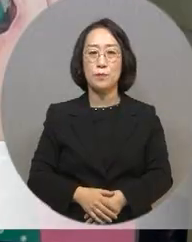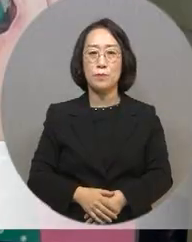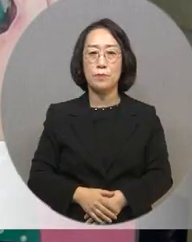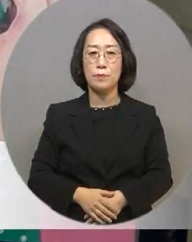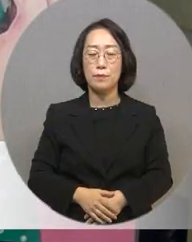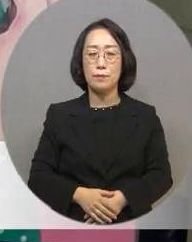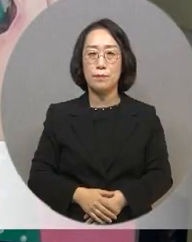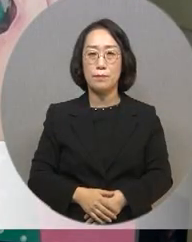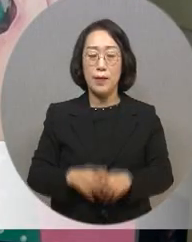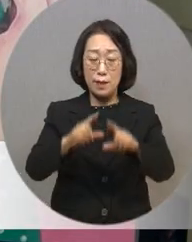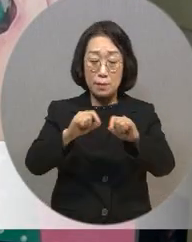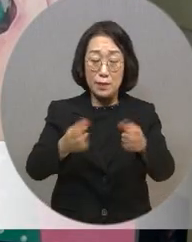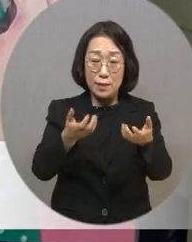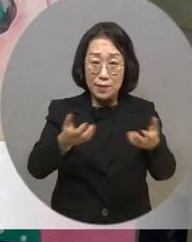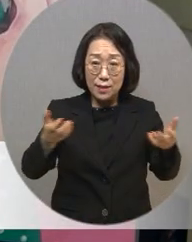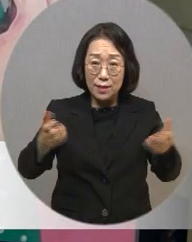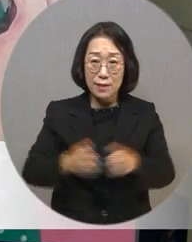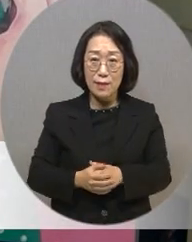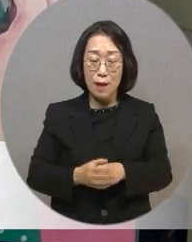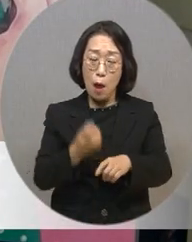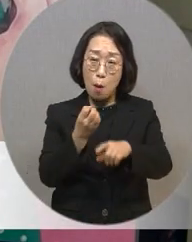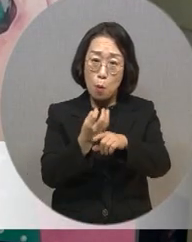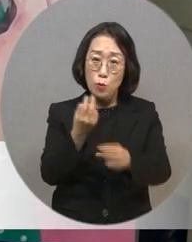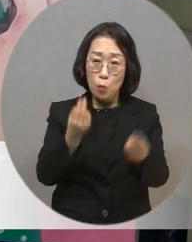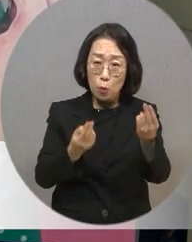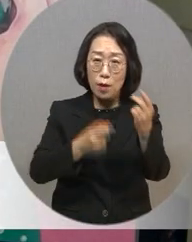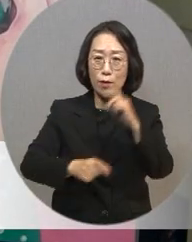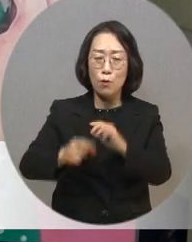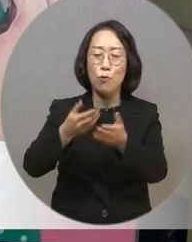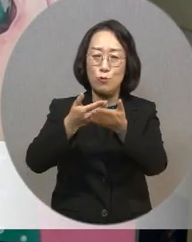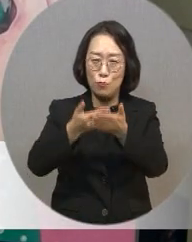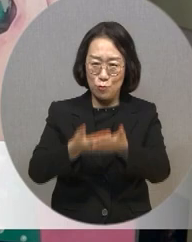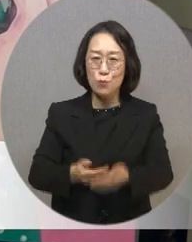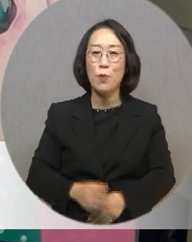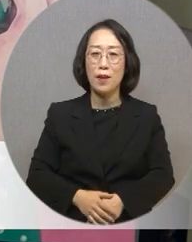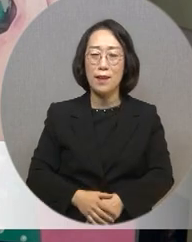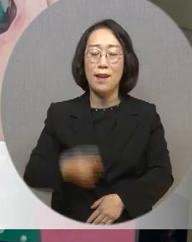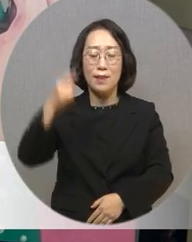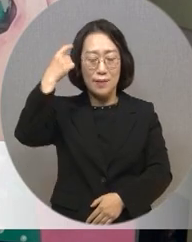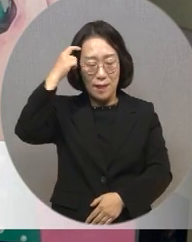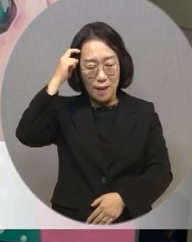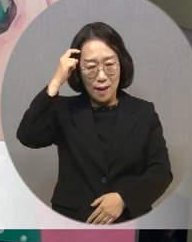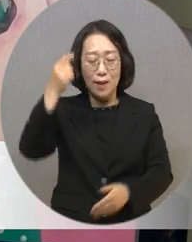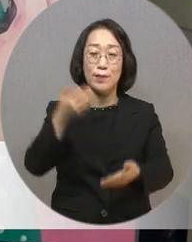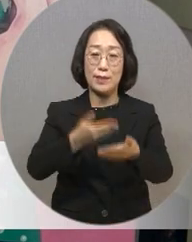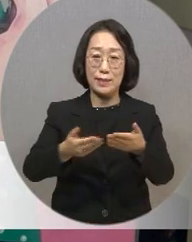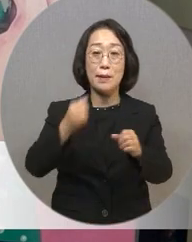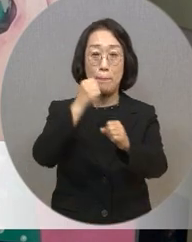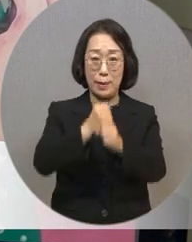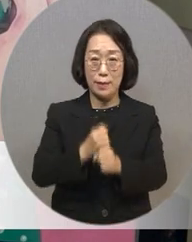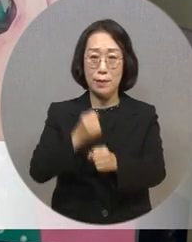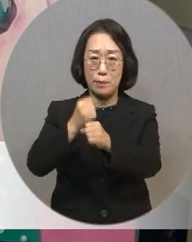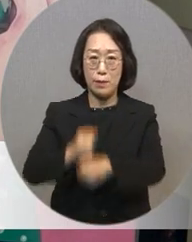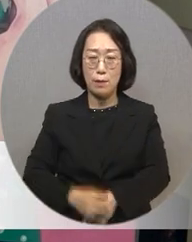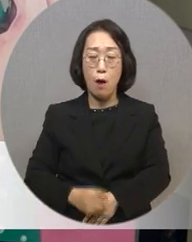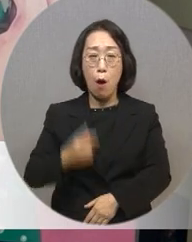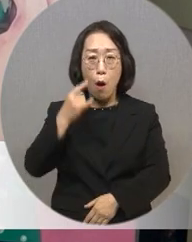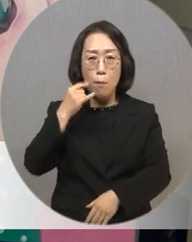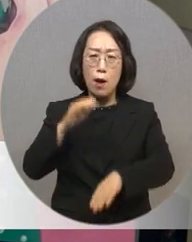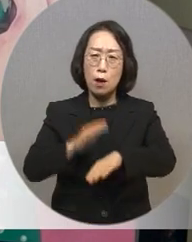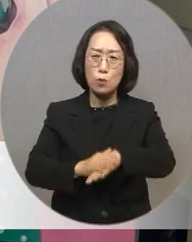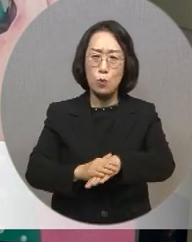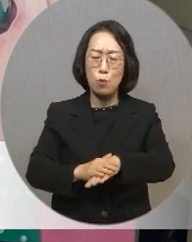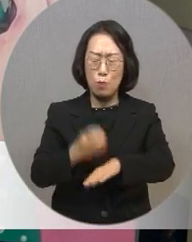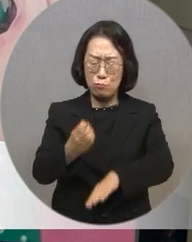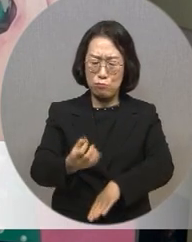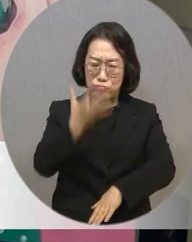그 안에 음식들은 보석보다 귀하다는 표현으로 이렇게 작품을 했거든요. 그리고 손은, 저희 엄마 손은 너무 형편이